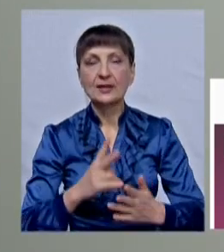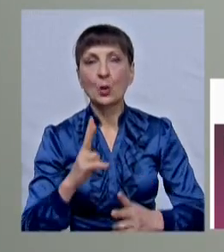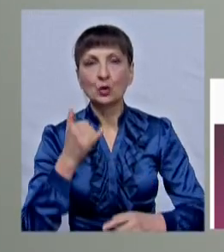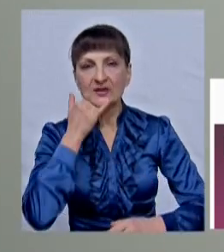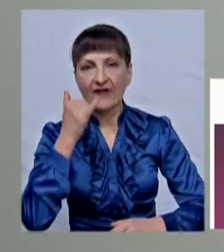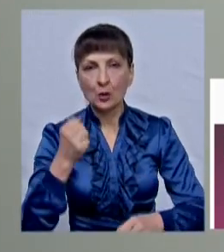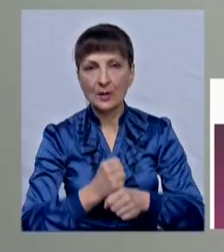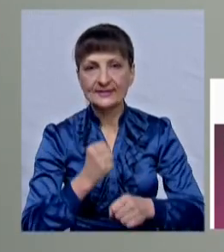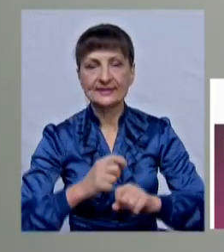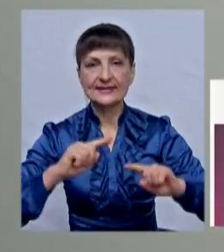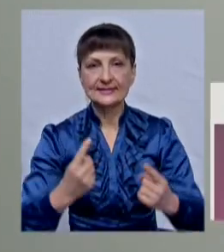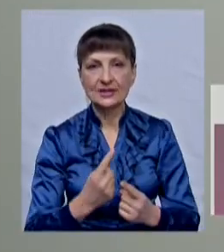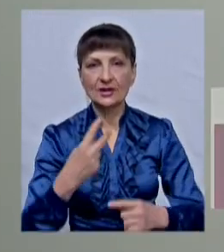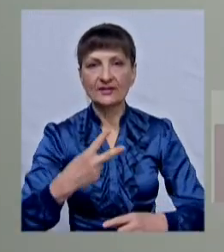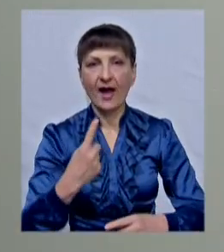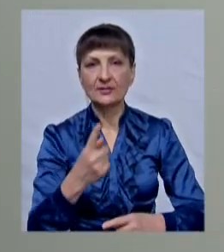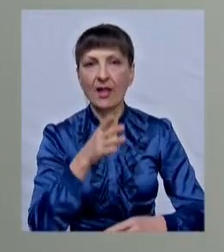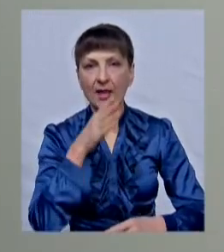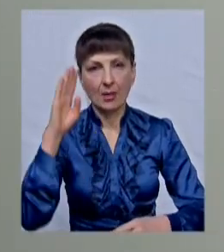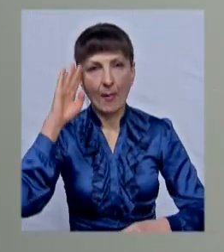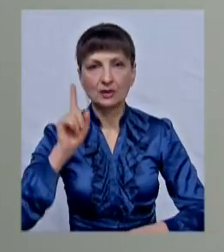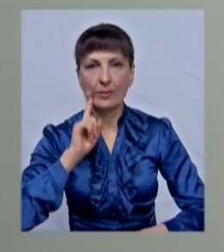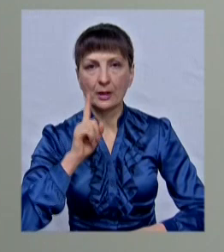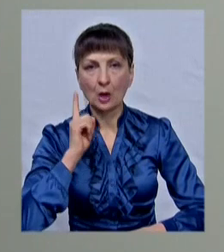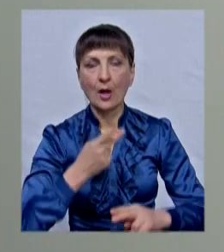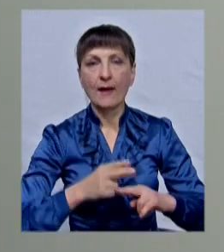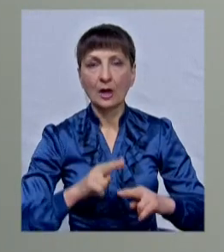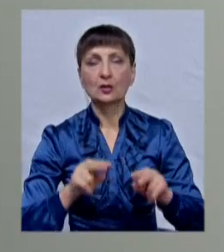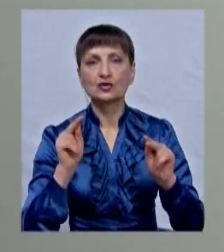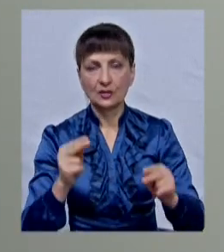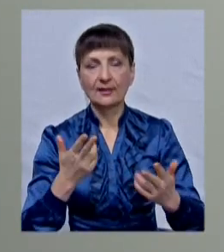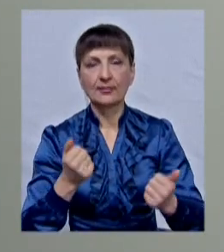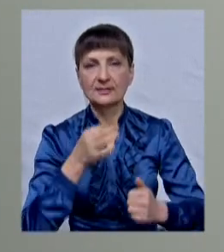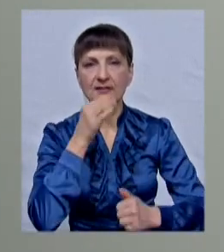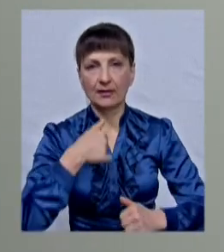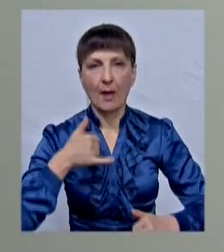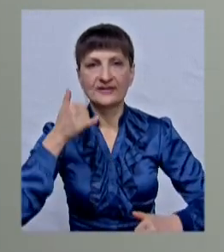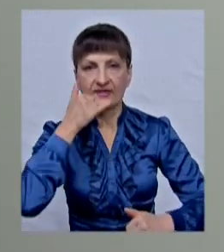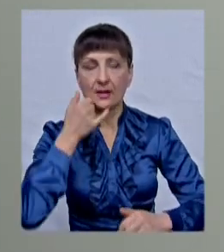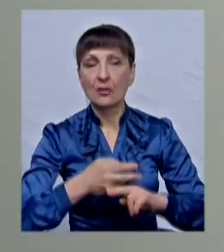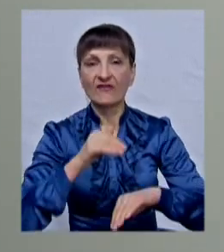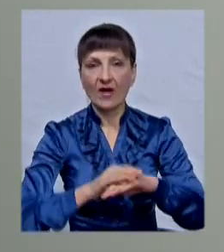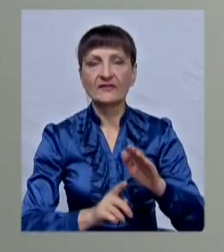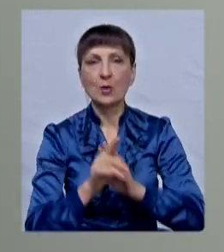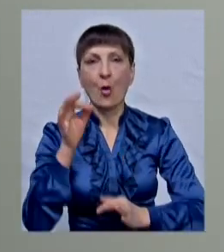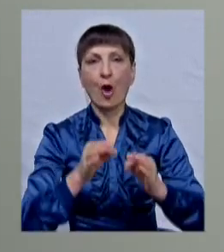данного преступления задержан 21-летний молодой человек, который дал признательные показания. По данному факту возбуждено уголовное дело.